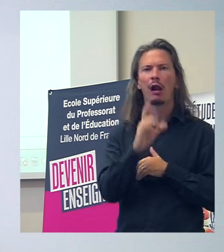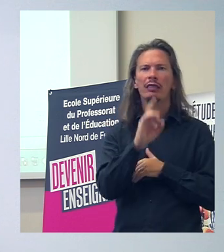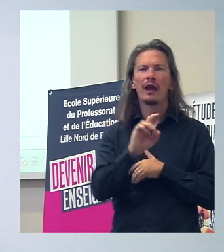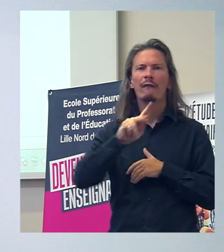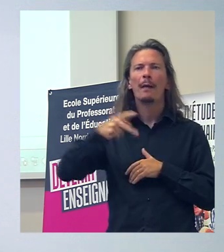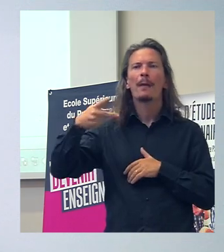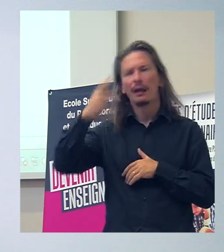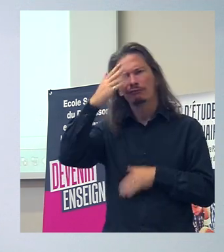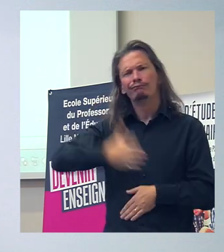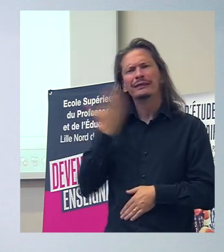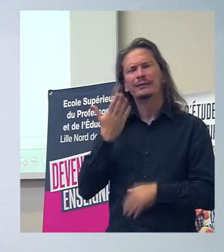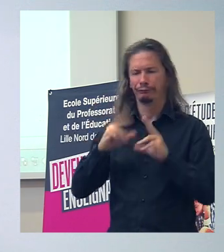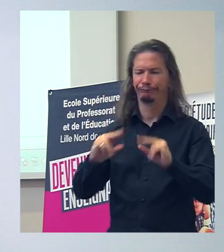l'applique.